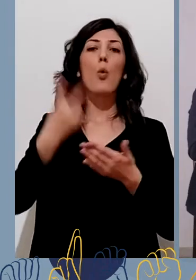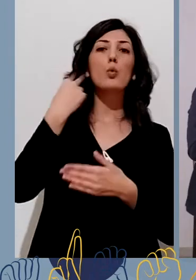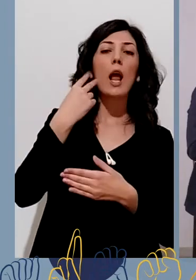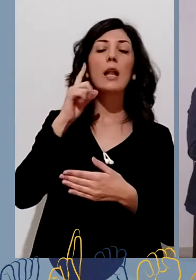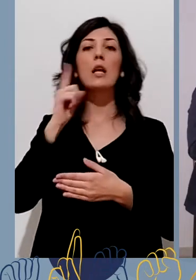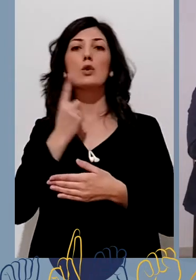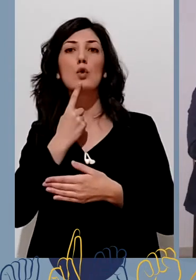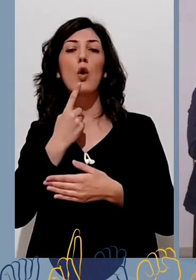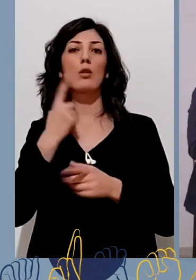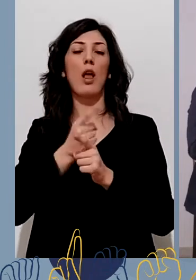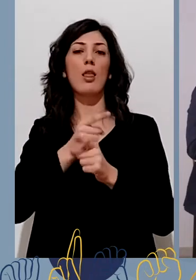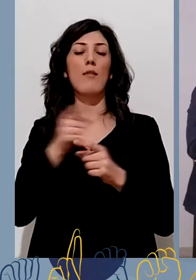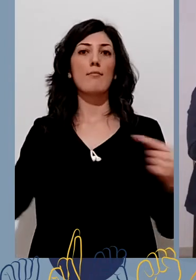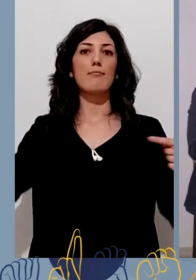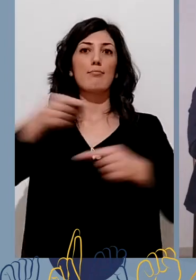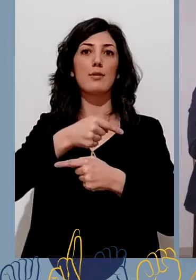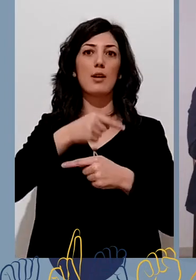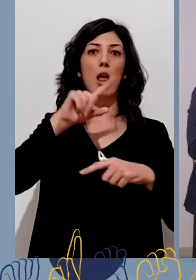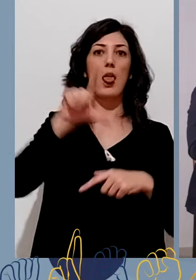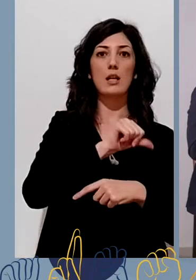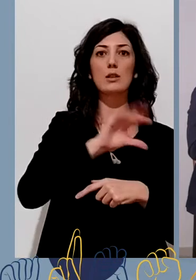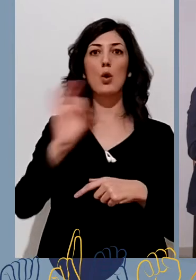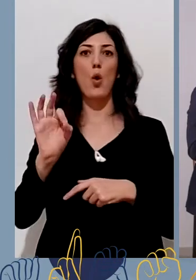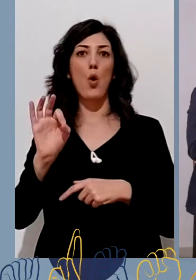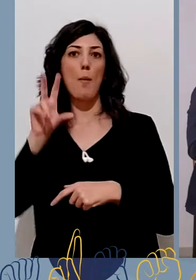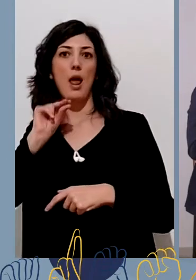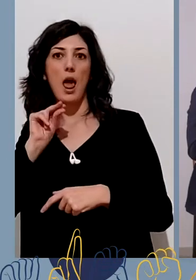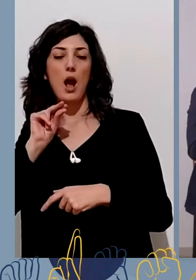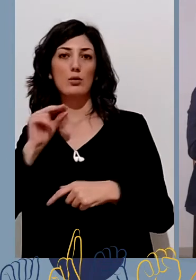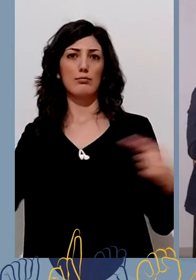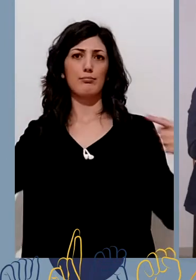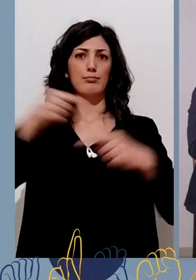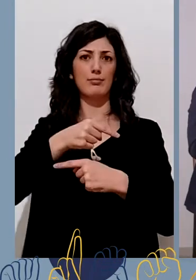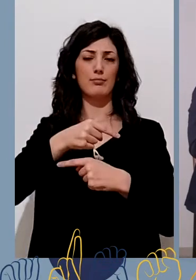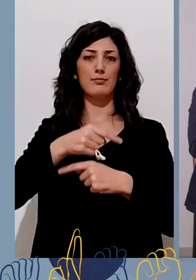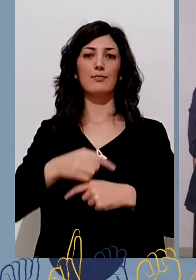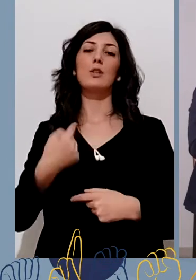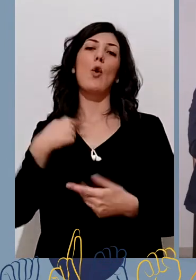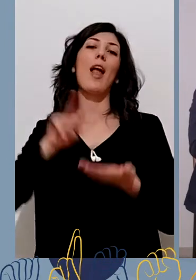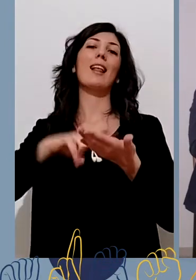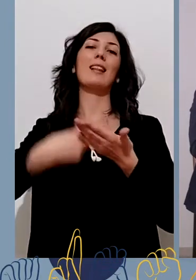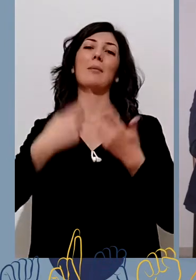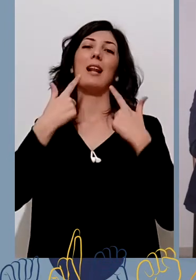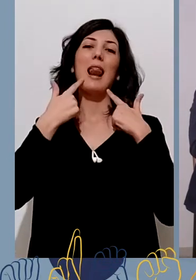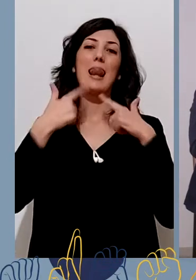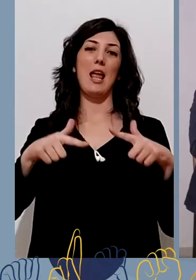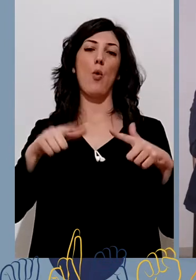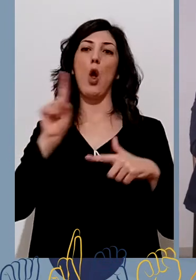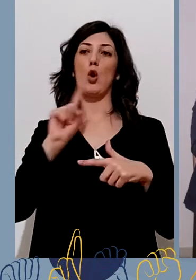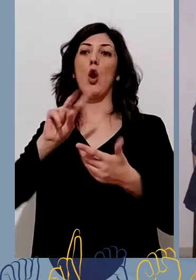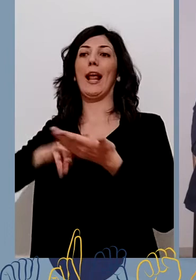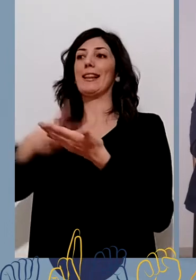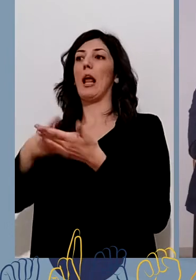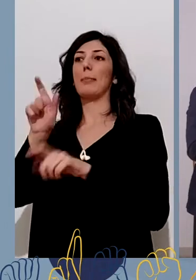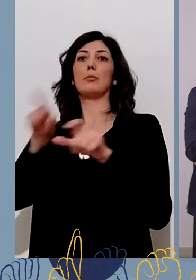con i suoi dipendenti sordi, mi chiama e io faccio da tramite, quindi io sono un interprete di lingua, non sono un interprete dei sordi. Sono due,